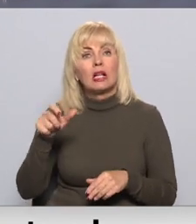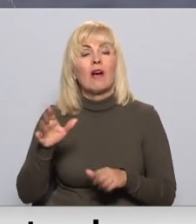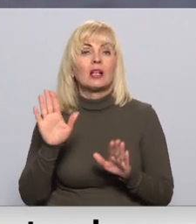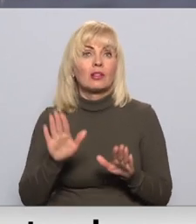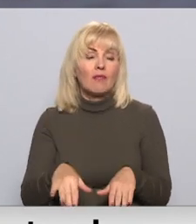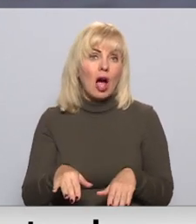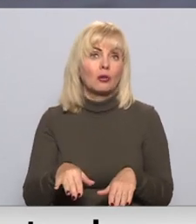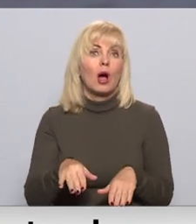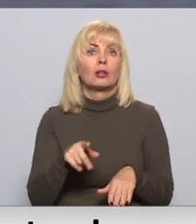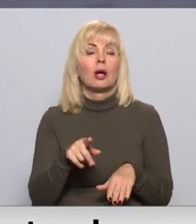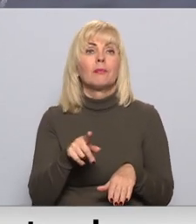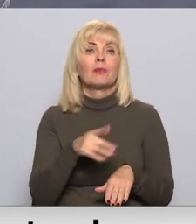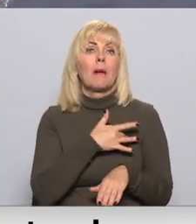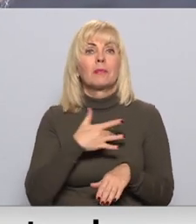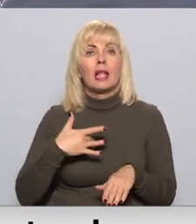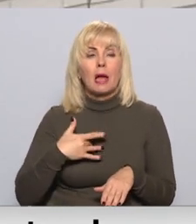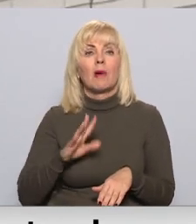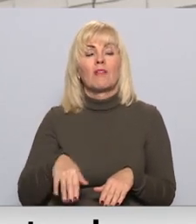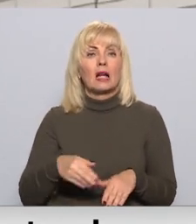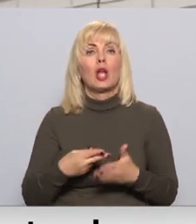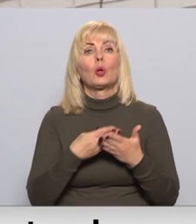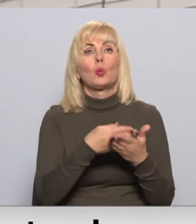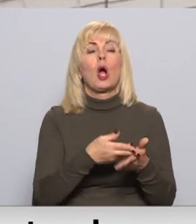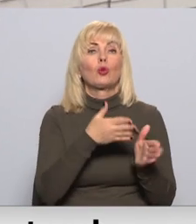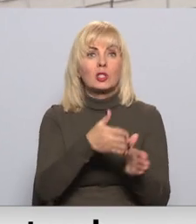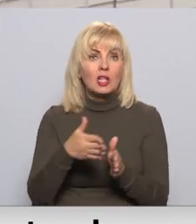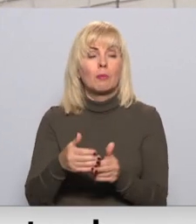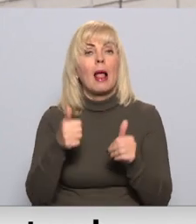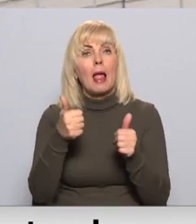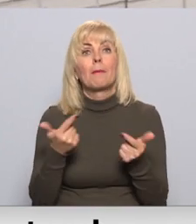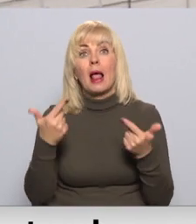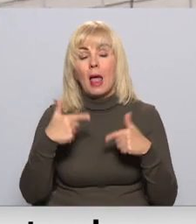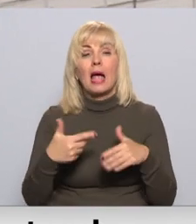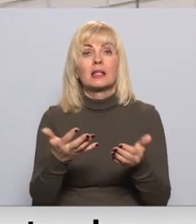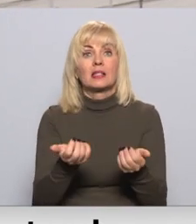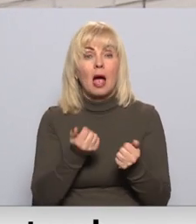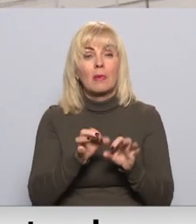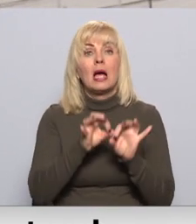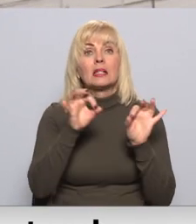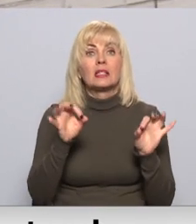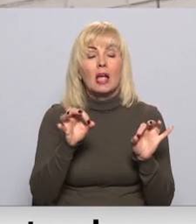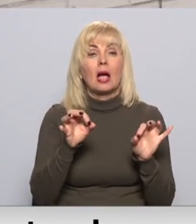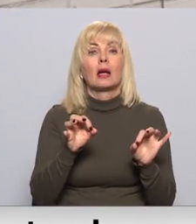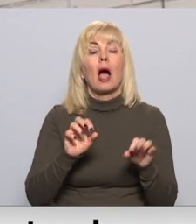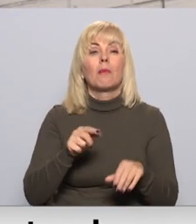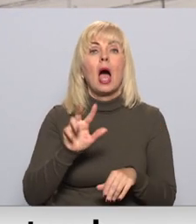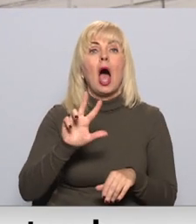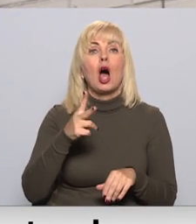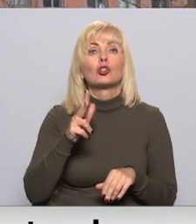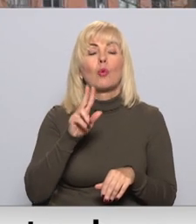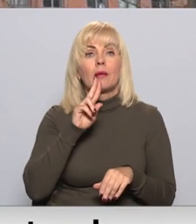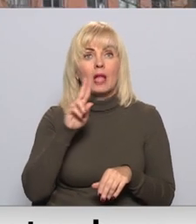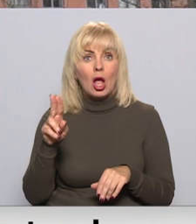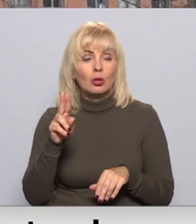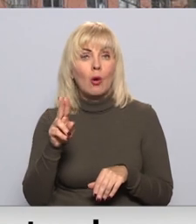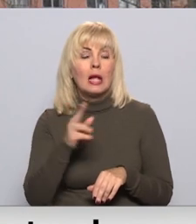piemēram, ar pneimoniju nokļūt stacionārā. Tas laiks vislabāk, kad to saņemt, ir sākot no 8 nedēļām. Tieši tāpēc arī